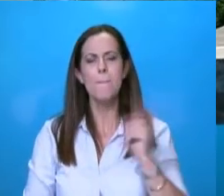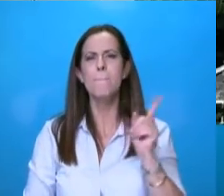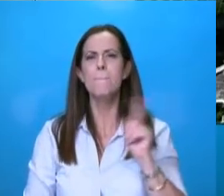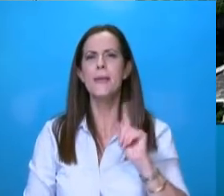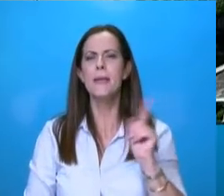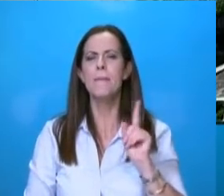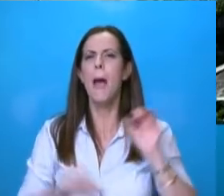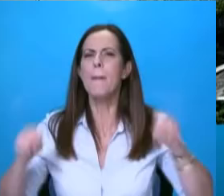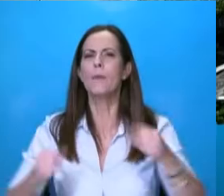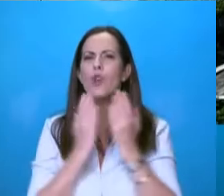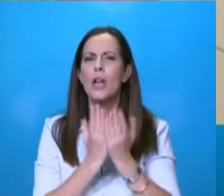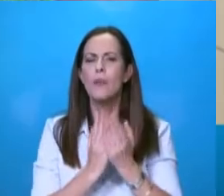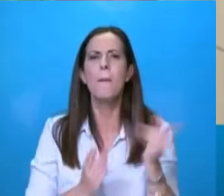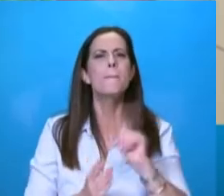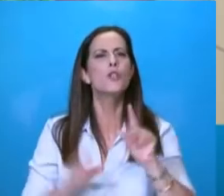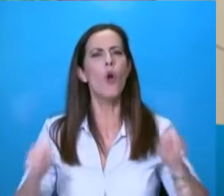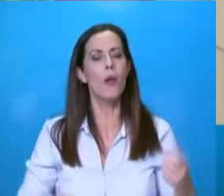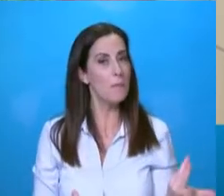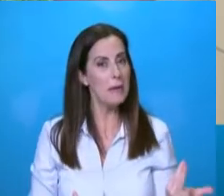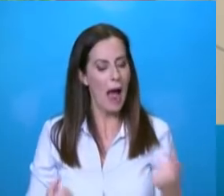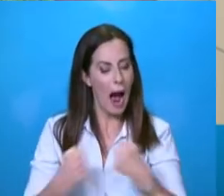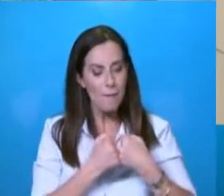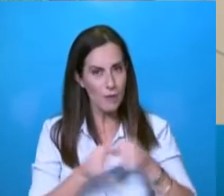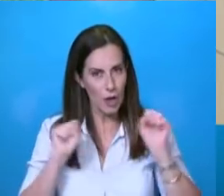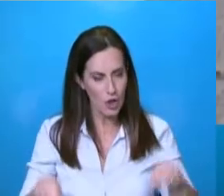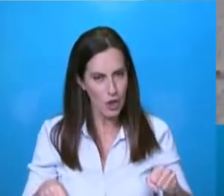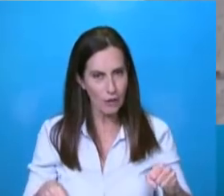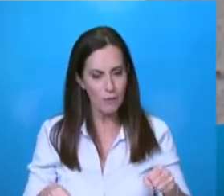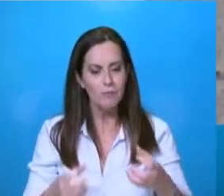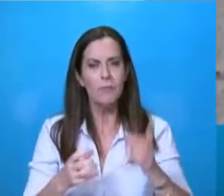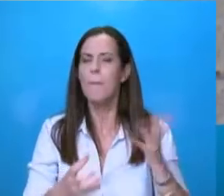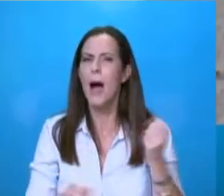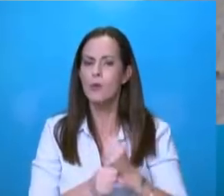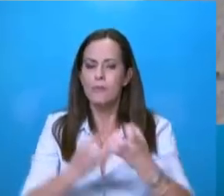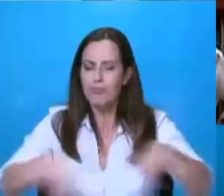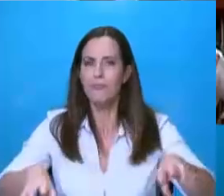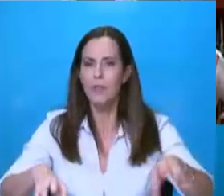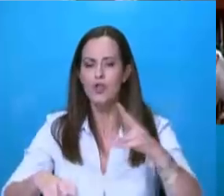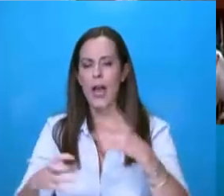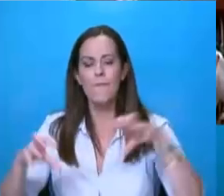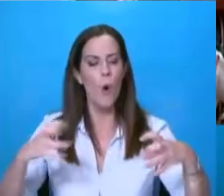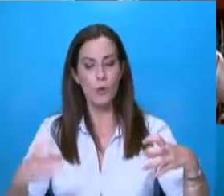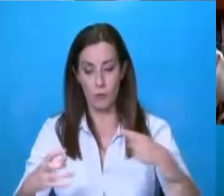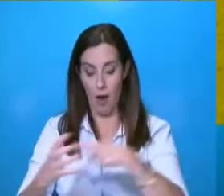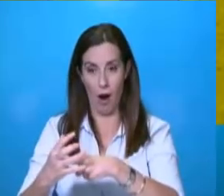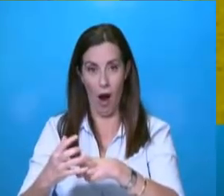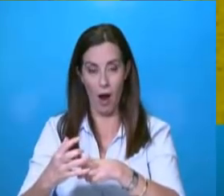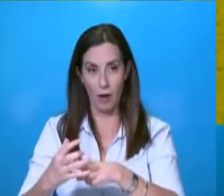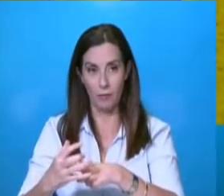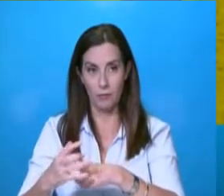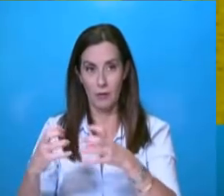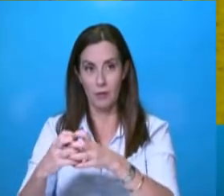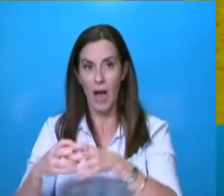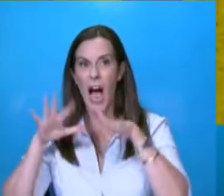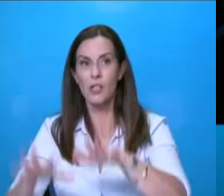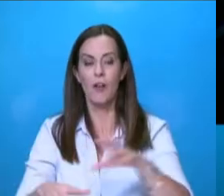של הישיבה? מי שולט? המאבקים על השליטה הביאו להתפלגות כוחות. שתי קבוצות. אחת מכונה הסוינים,